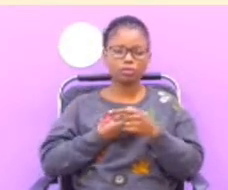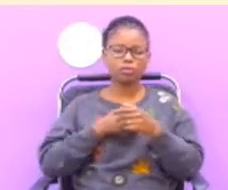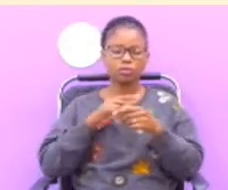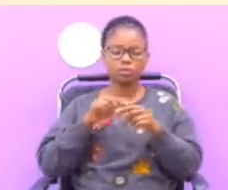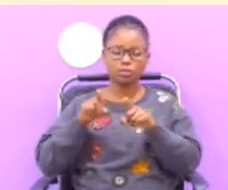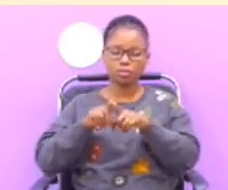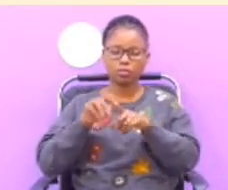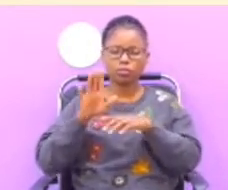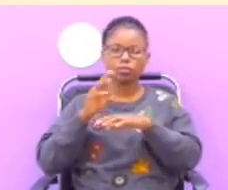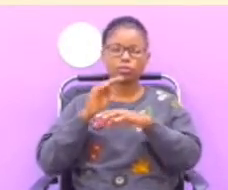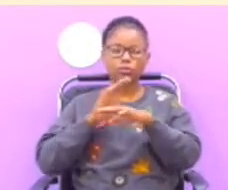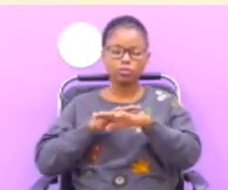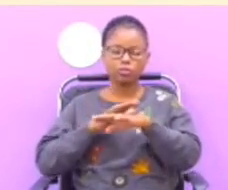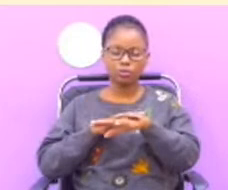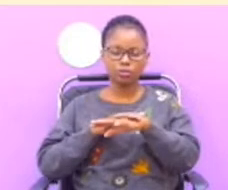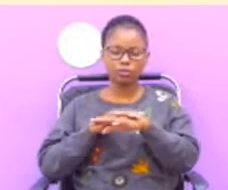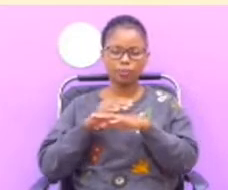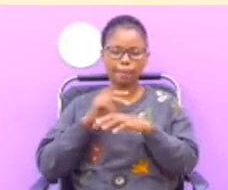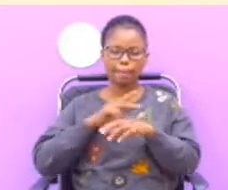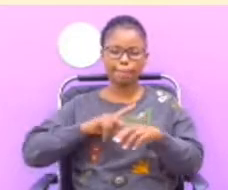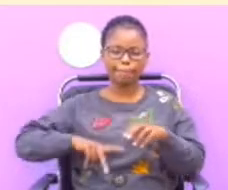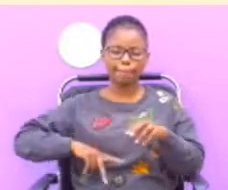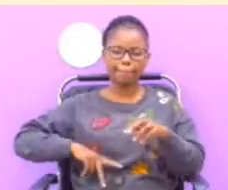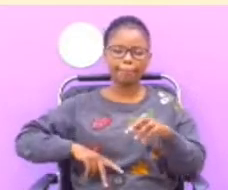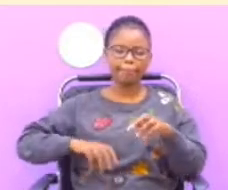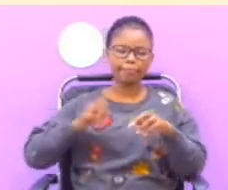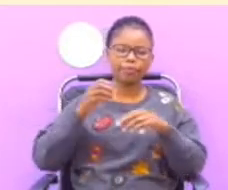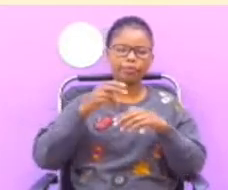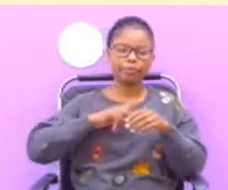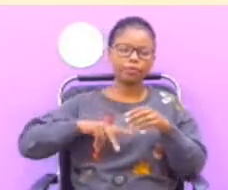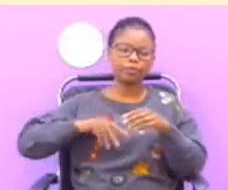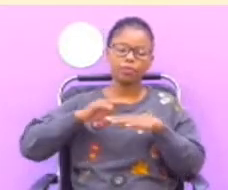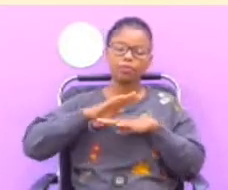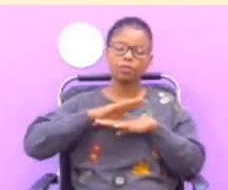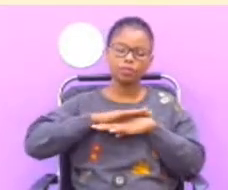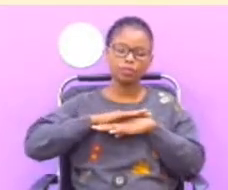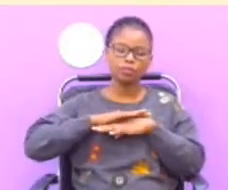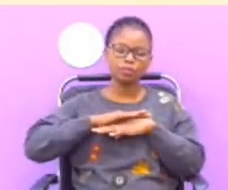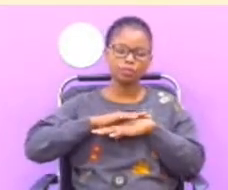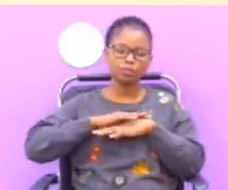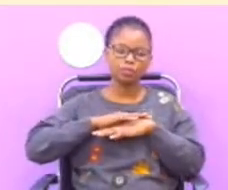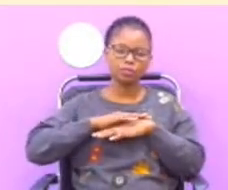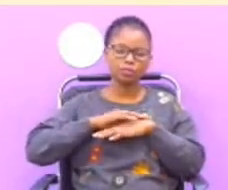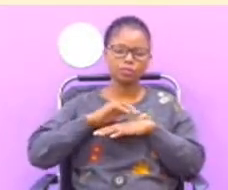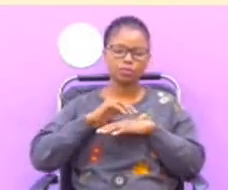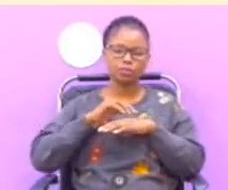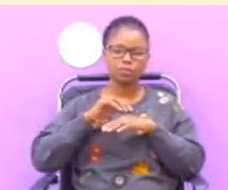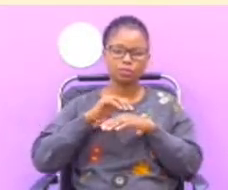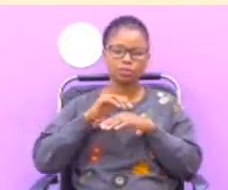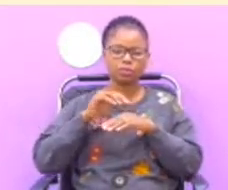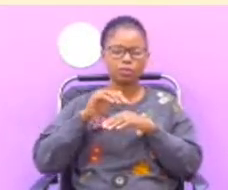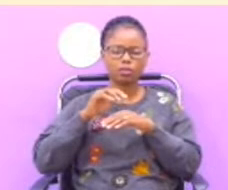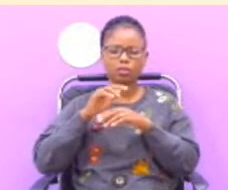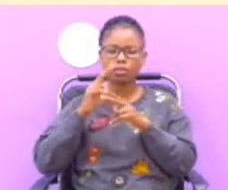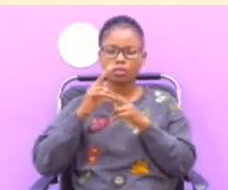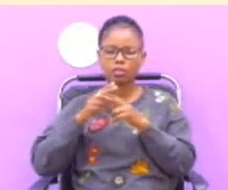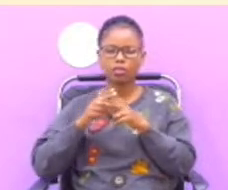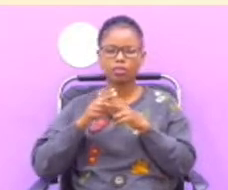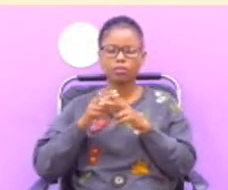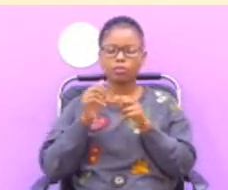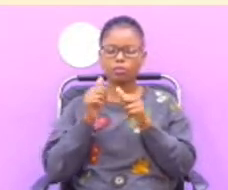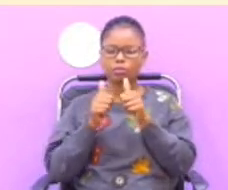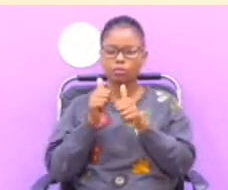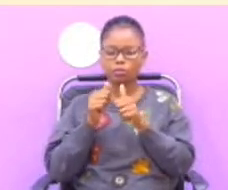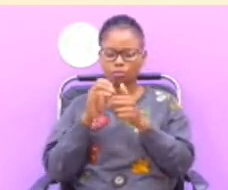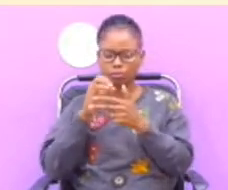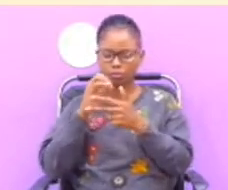wega waku Ngai mũthamaki wa thamaki. Ithuĩ nĩ ũtũiganĩte. Gwetera Ngai mwanya waku. Ũrĩa ũrenda gũthingĩre